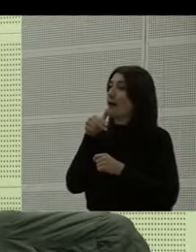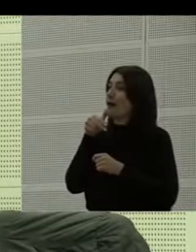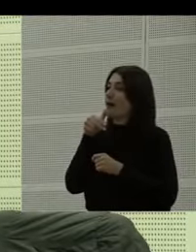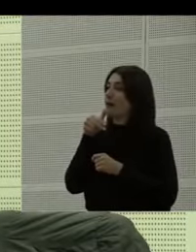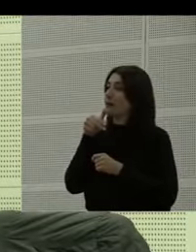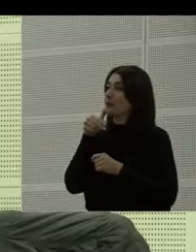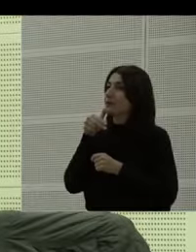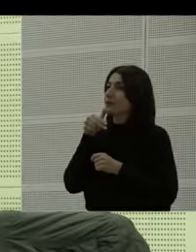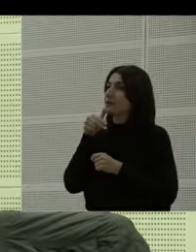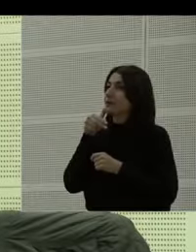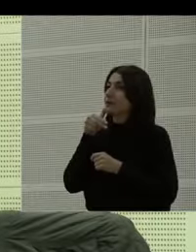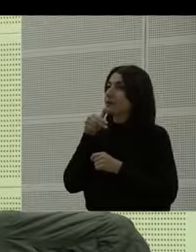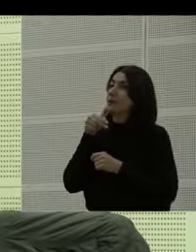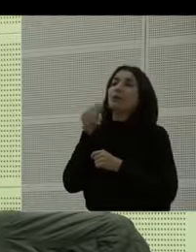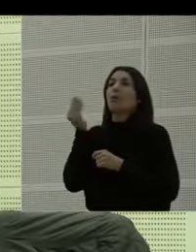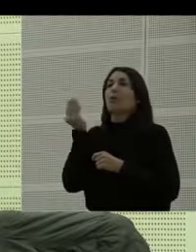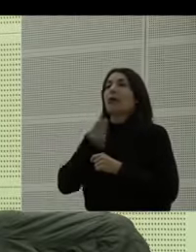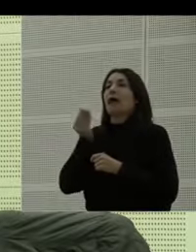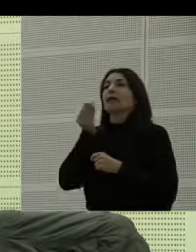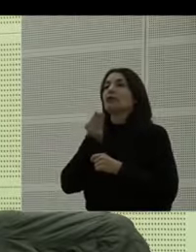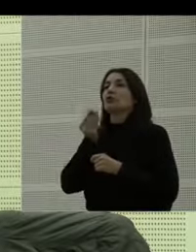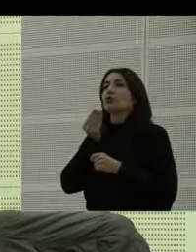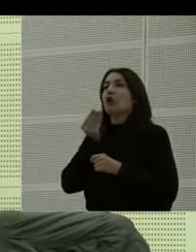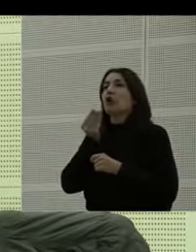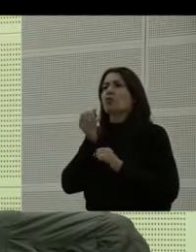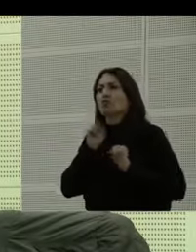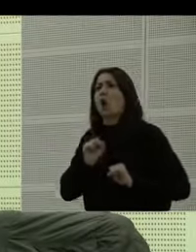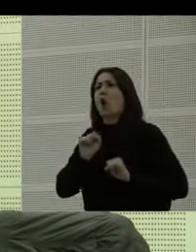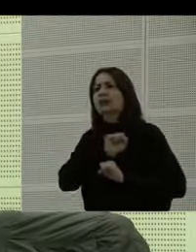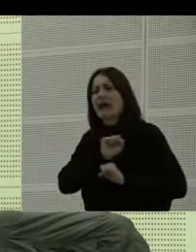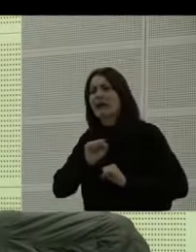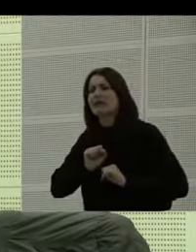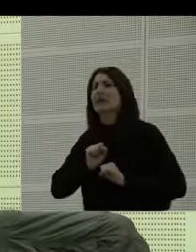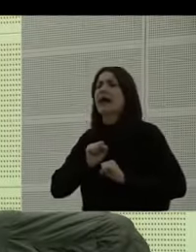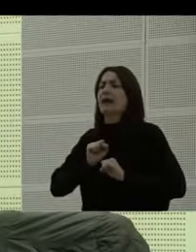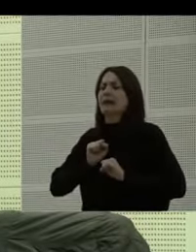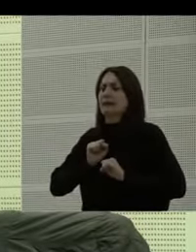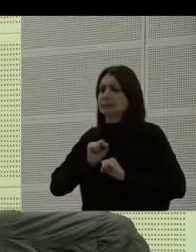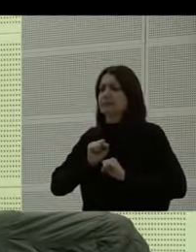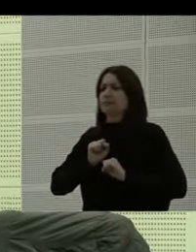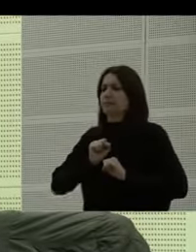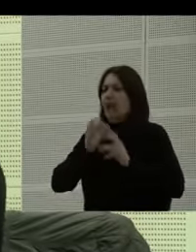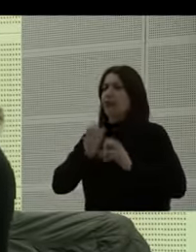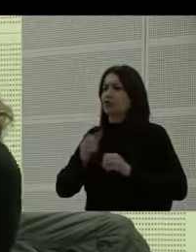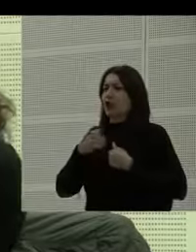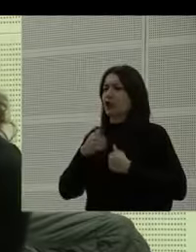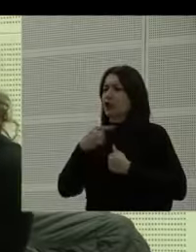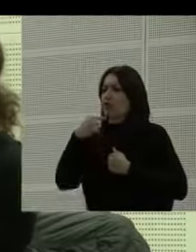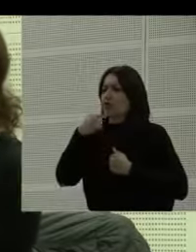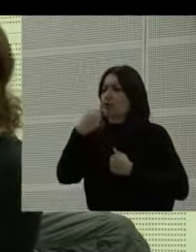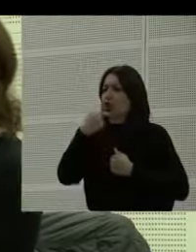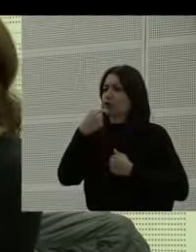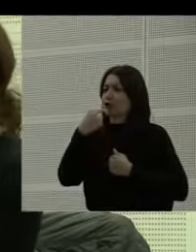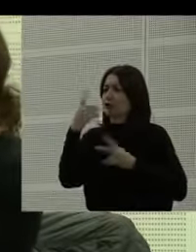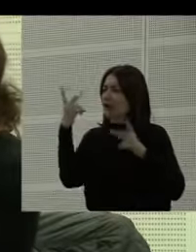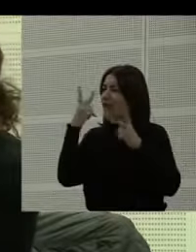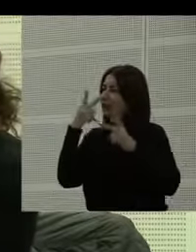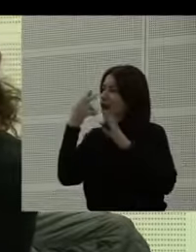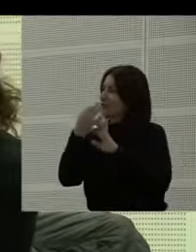mi fa pensare che riesco a sacrificare anche questo, ma c'è un significato ancora più